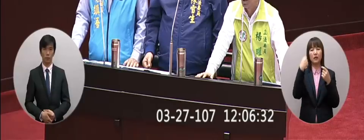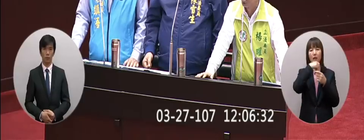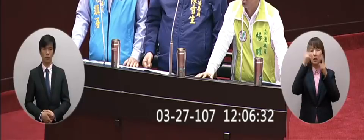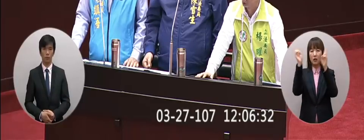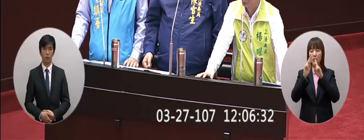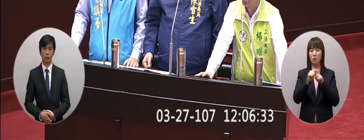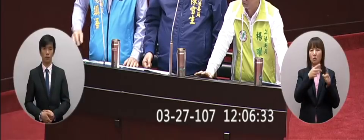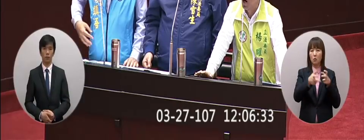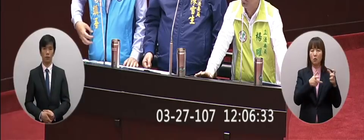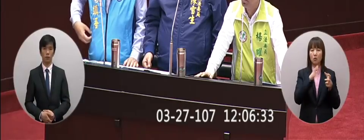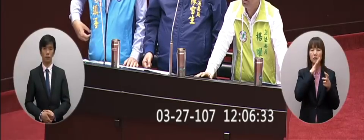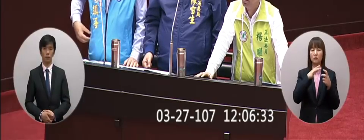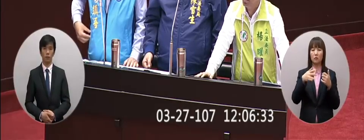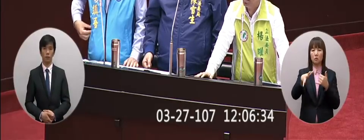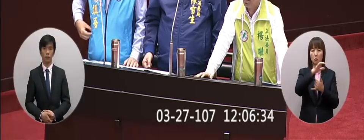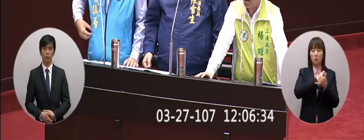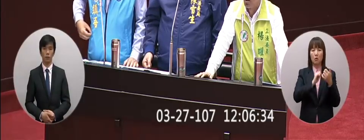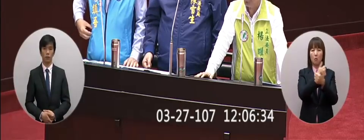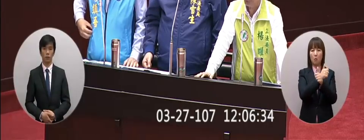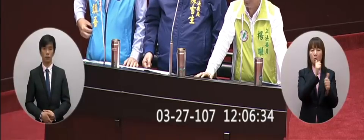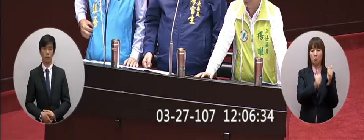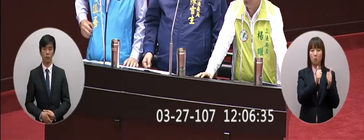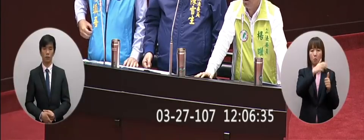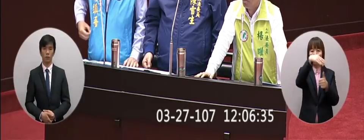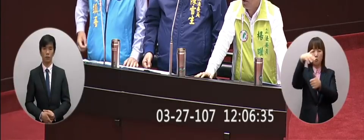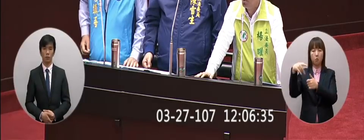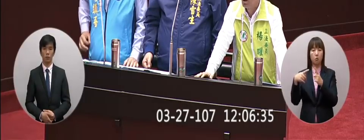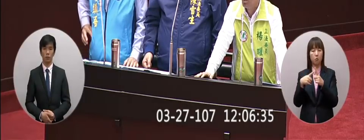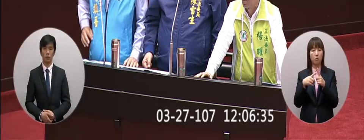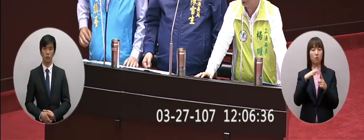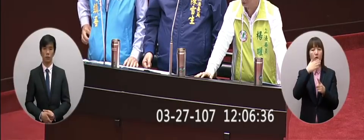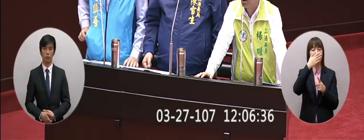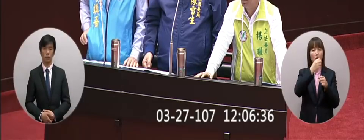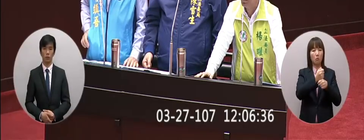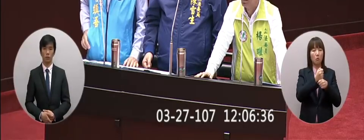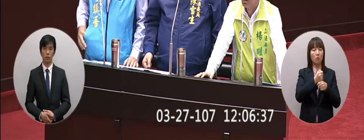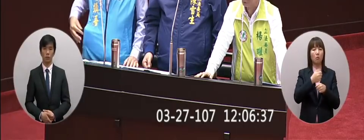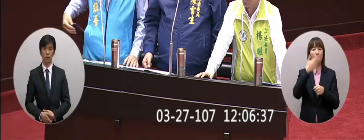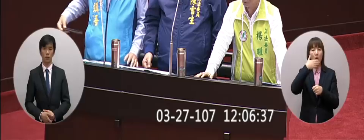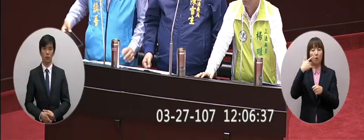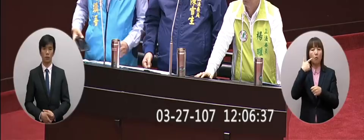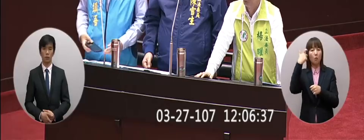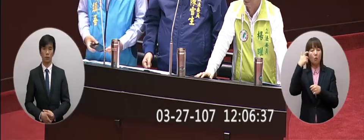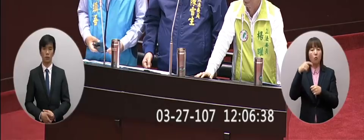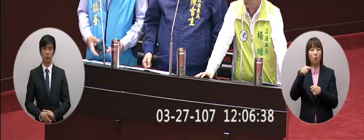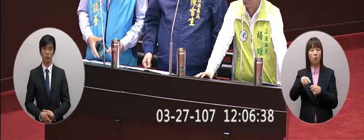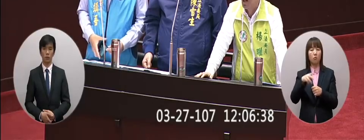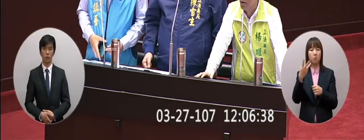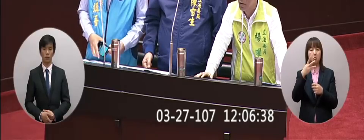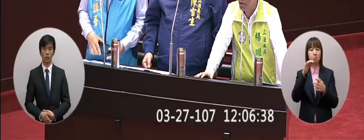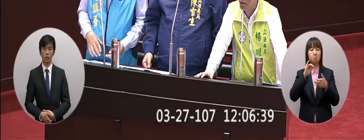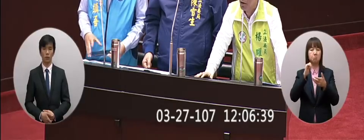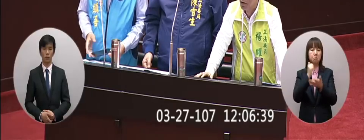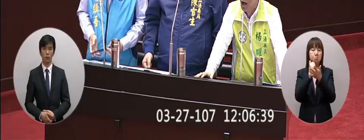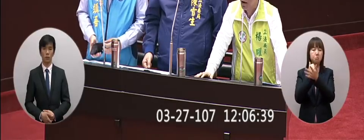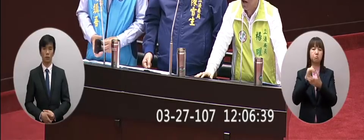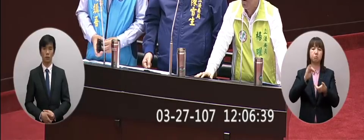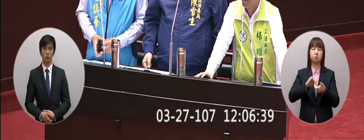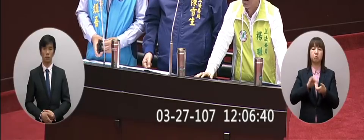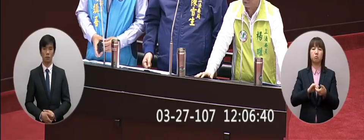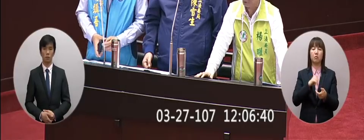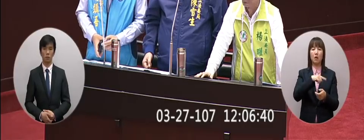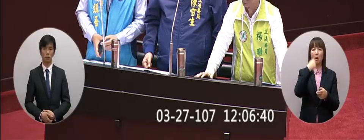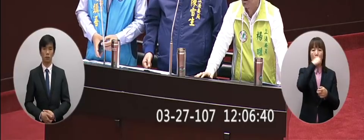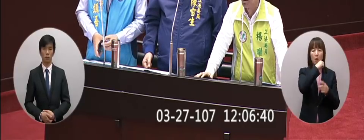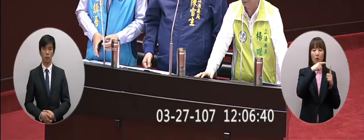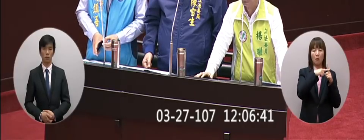中油来讲，它全国性招考，然后澎湖、金门、马祖的乡亲不一定考得上。那台